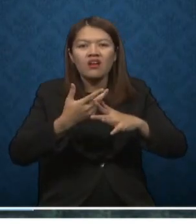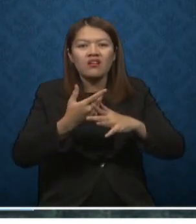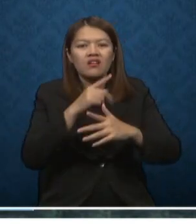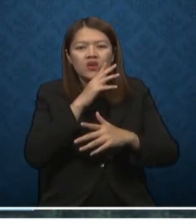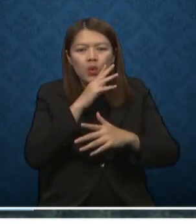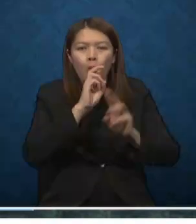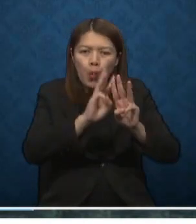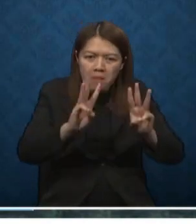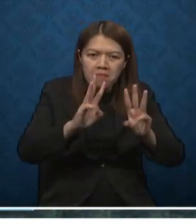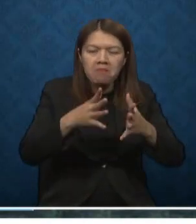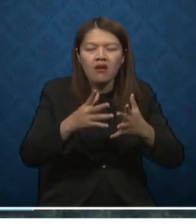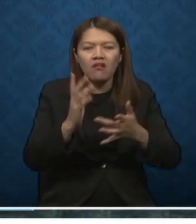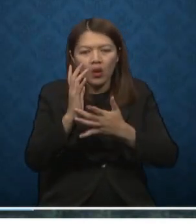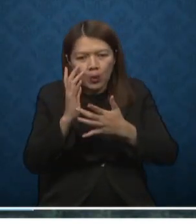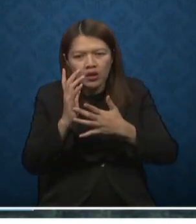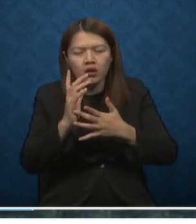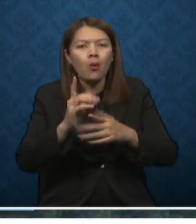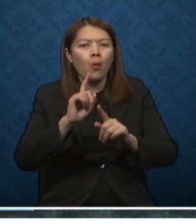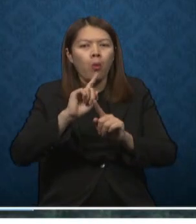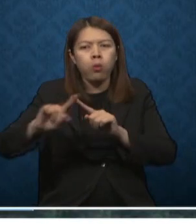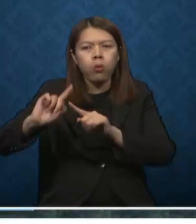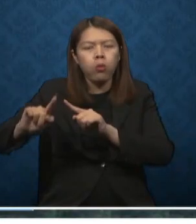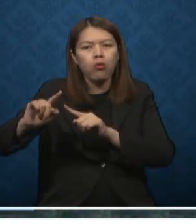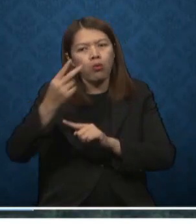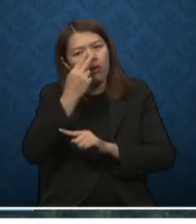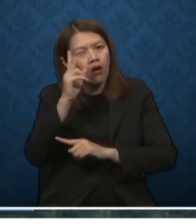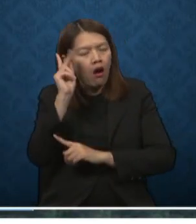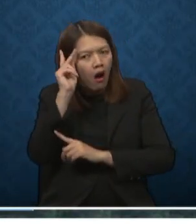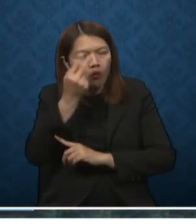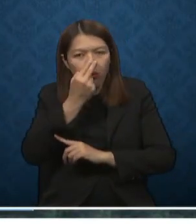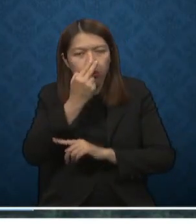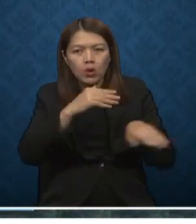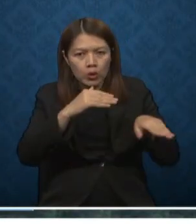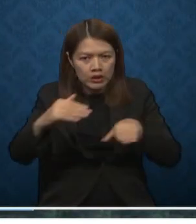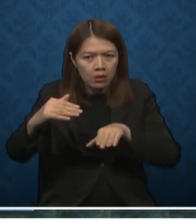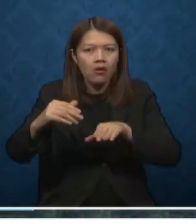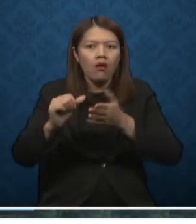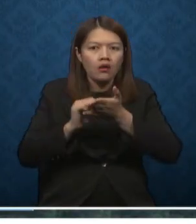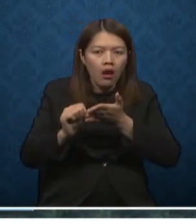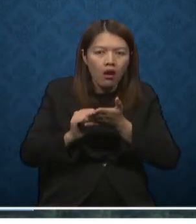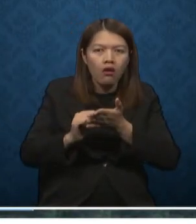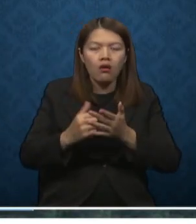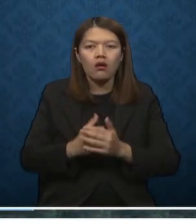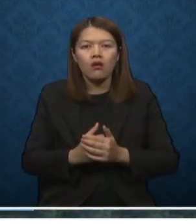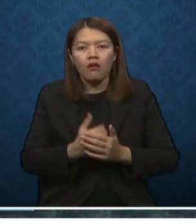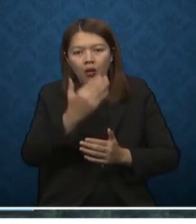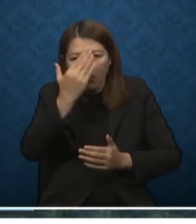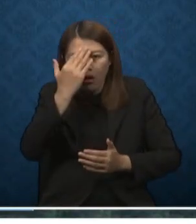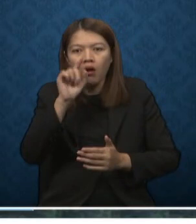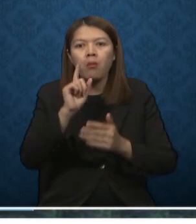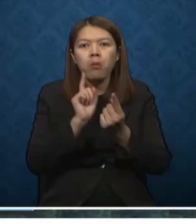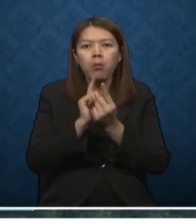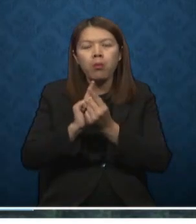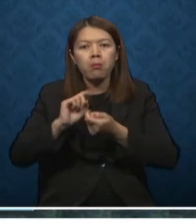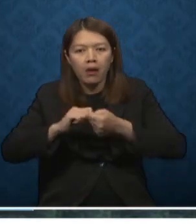2561นะครับว่าเป็นภัยคุกคามอันดับต้นๆที่เราจะต้องเผชิญแล้วเราต้องเตรียมการรองรับว่าจะเผชิญภัยคุกคามตรงนั้นอย่